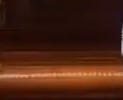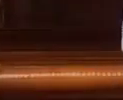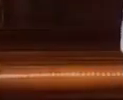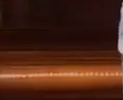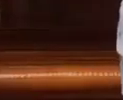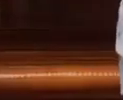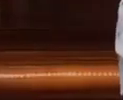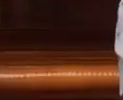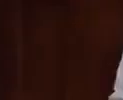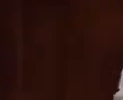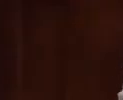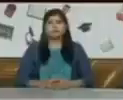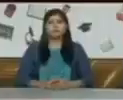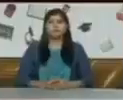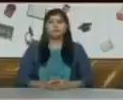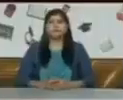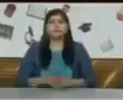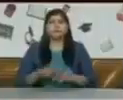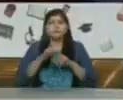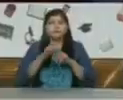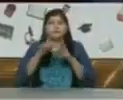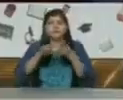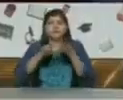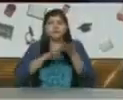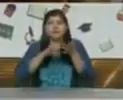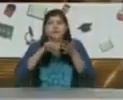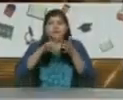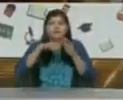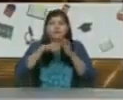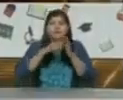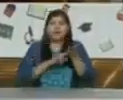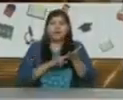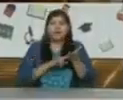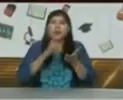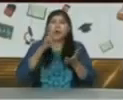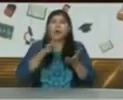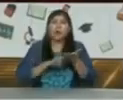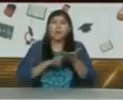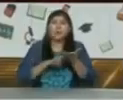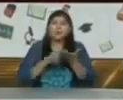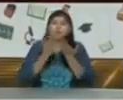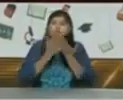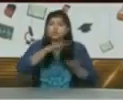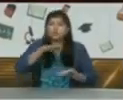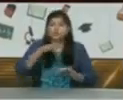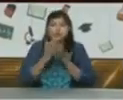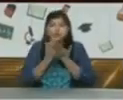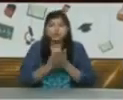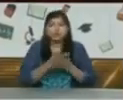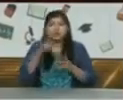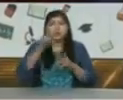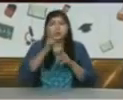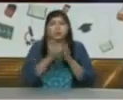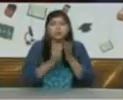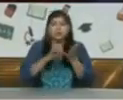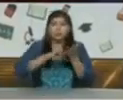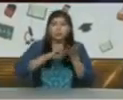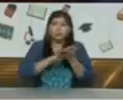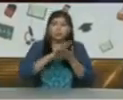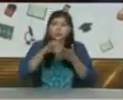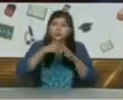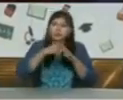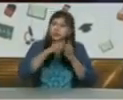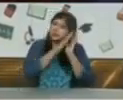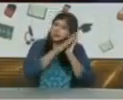दिव्यांका नमस्कार। दिव्यांका क्या पढ़ती हो? जी सर, मैं कॉमर्स की छात्रा हूँ। और पुष्कर की ही रहने वाली हो? जी सर।